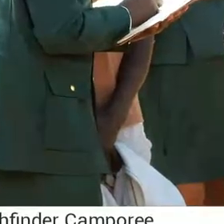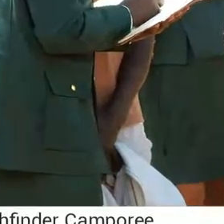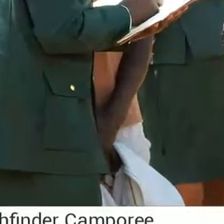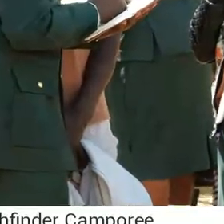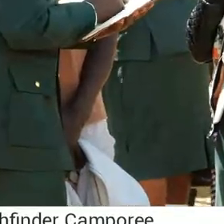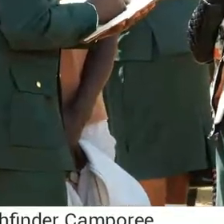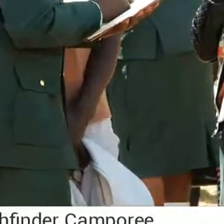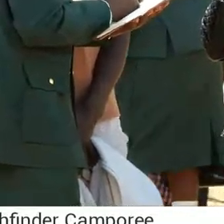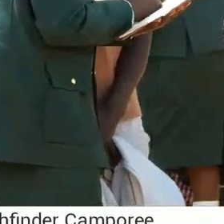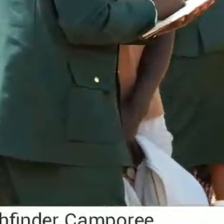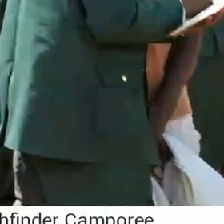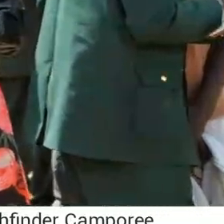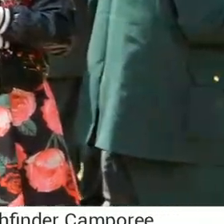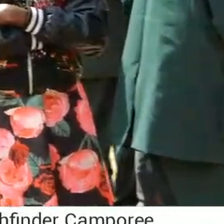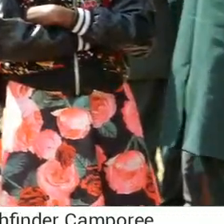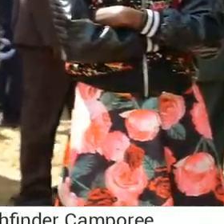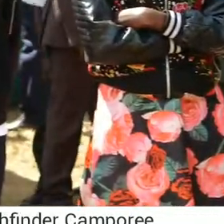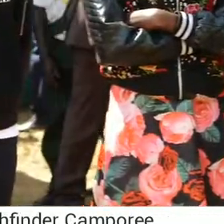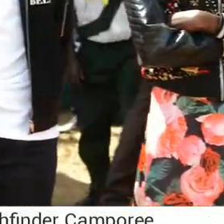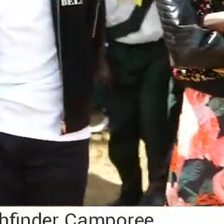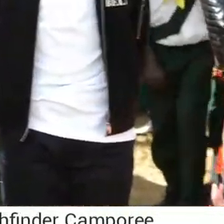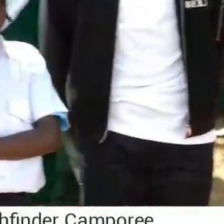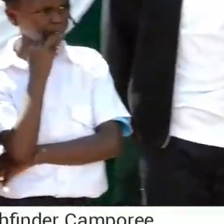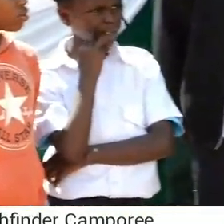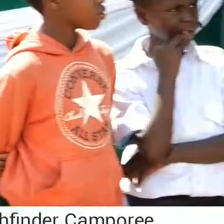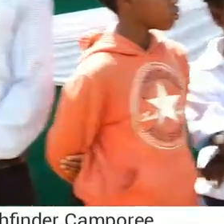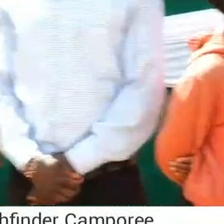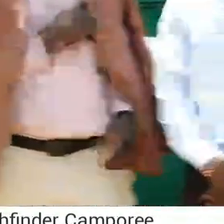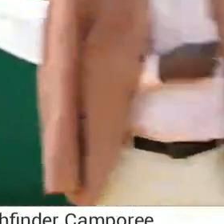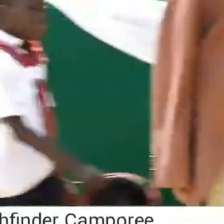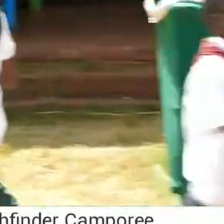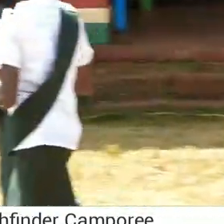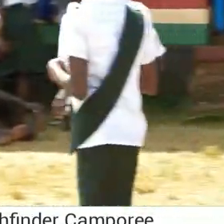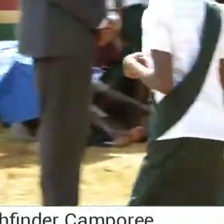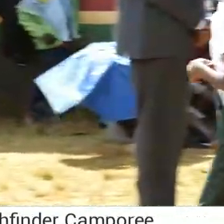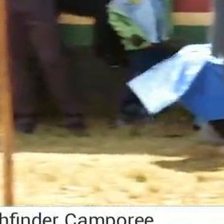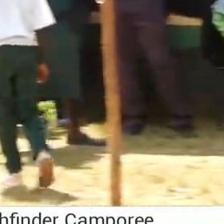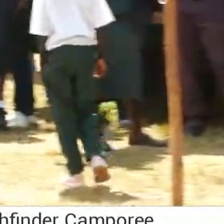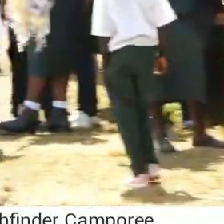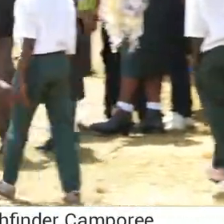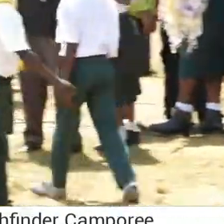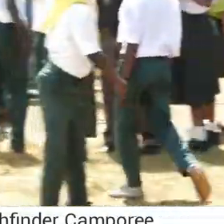Master Kites pia mnakaribishwa na marshals, muweze kuteremka mle mtoni.